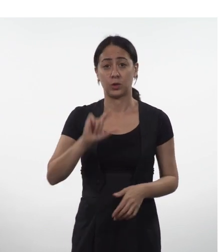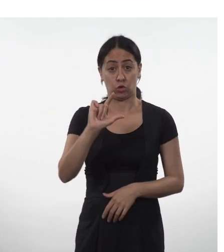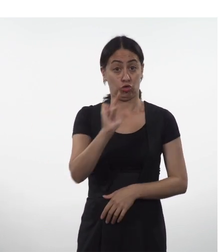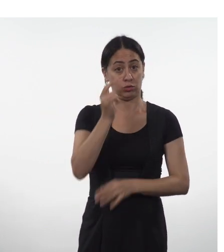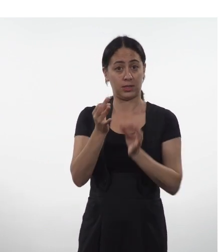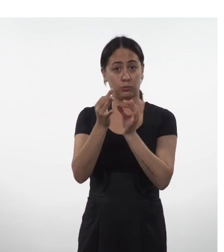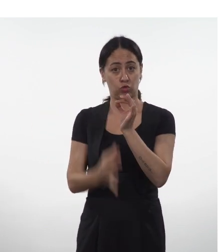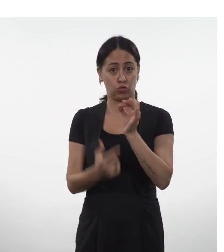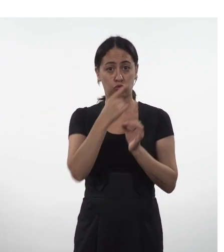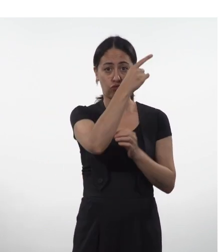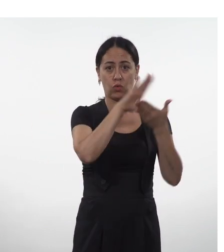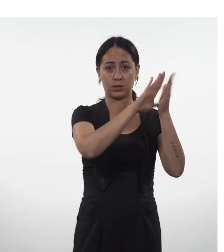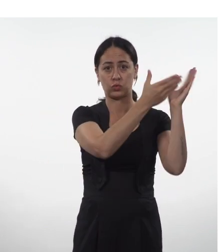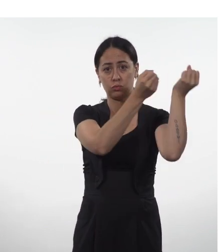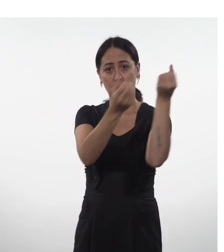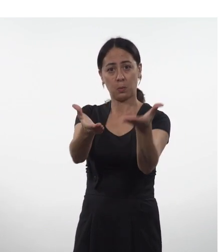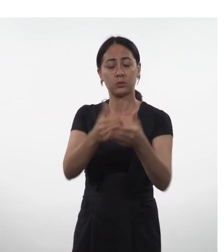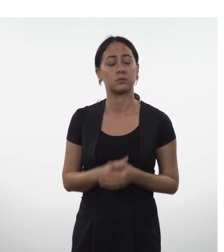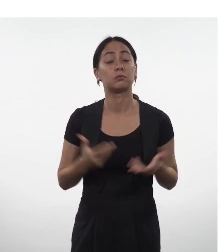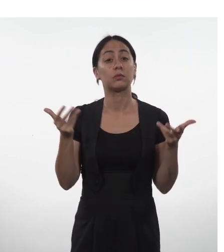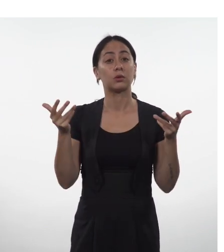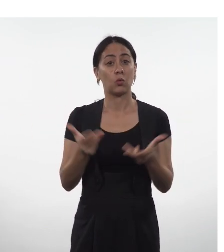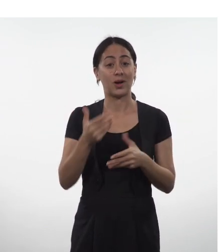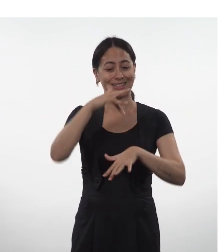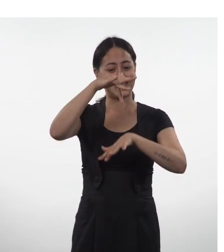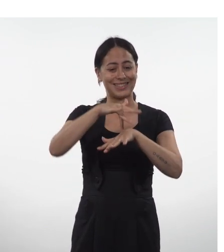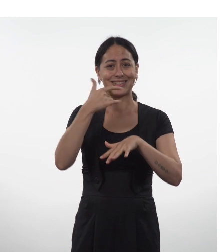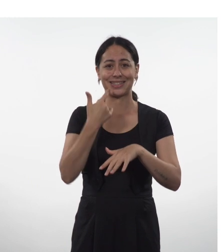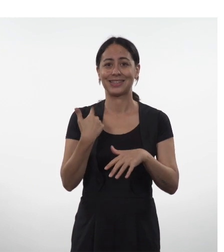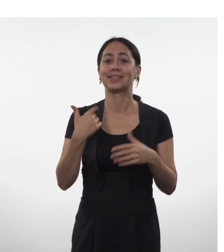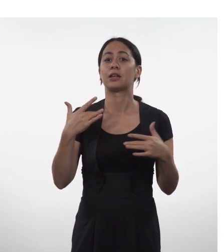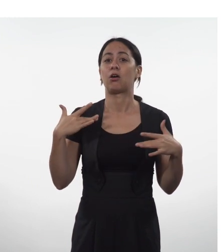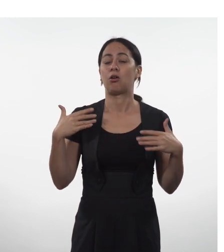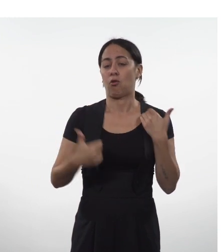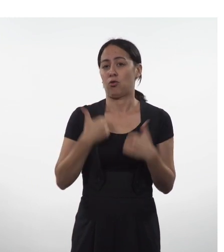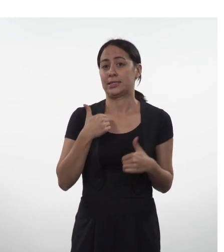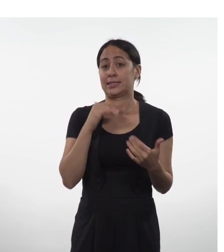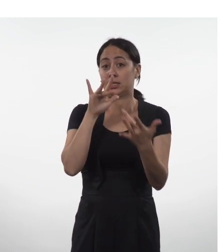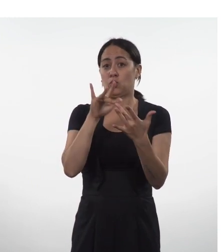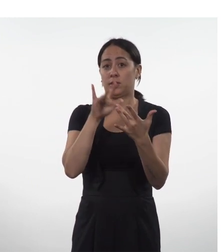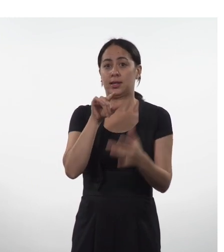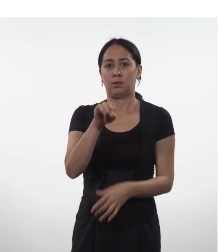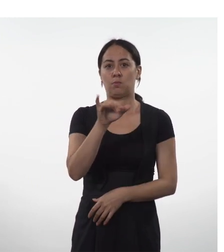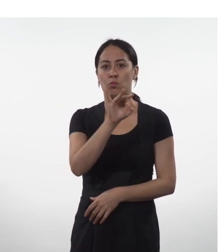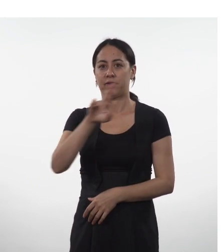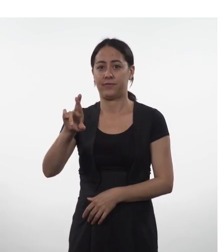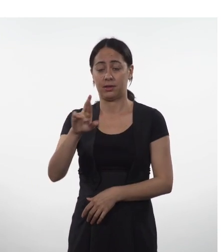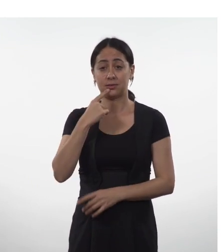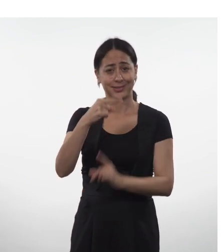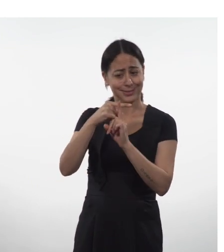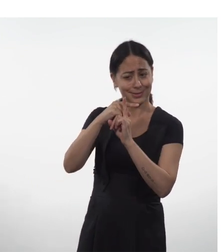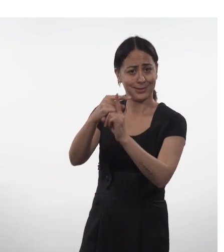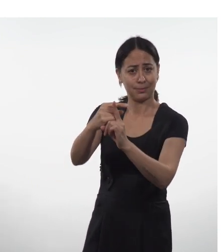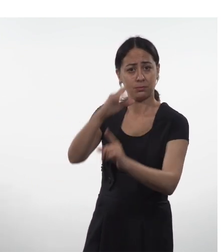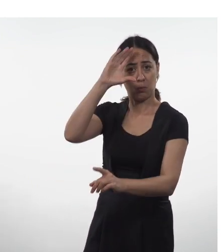que Coactis Santé propose, c'est le site handiconnect.fr. C'est un site qui est dédié aux professionnels de santé, qui